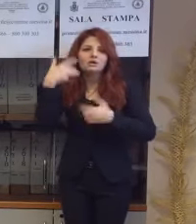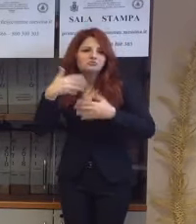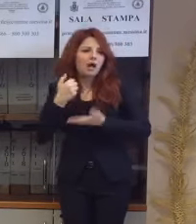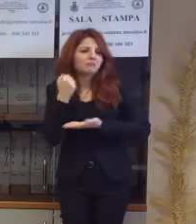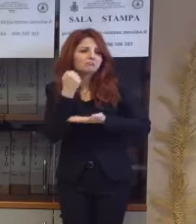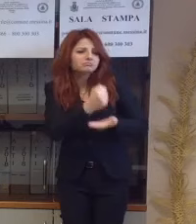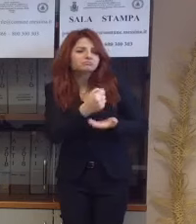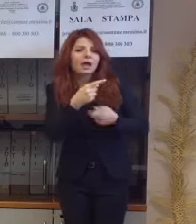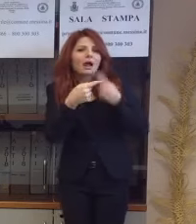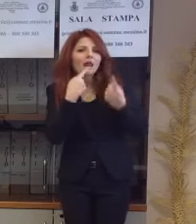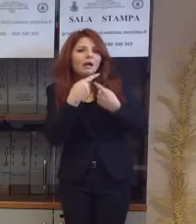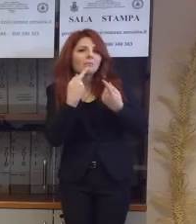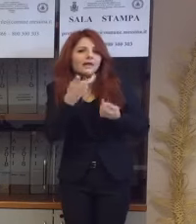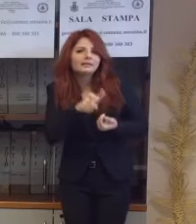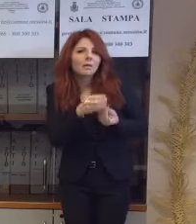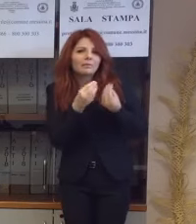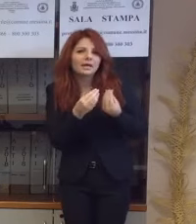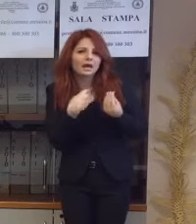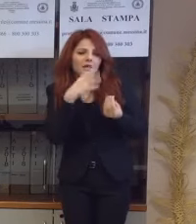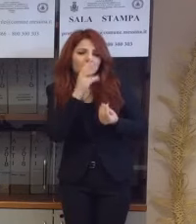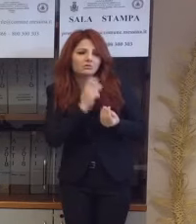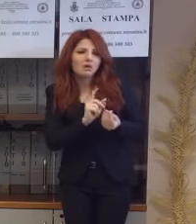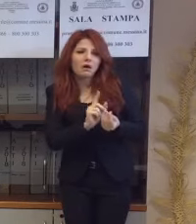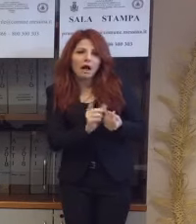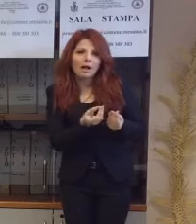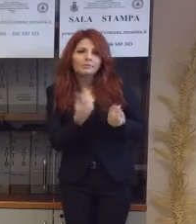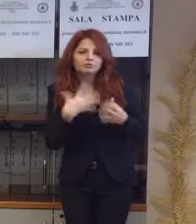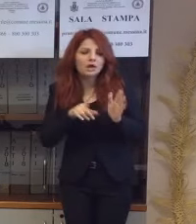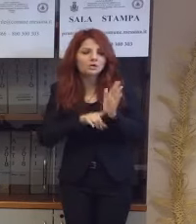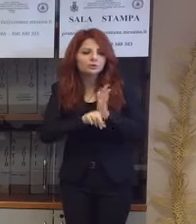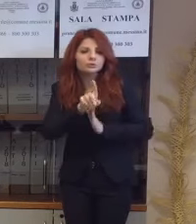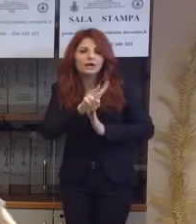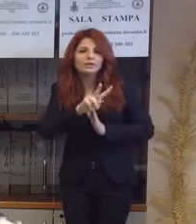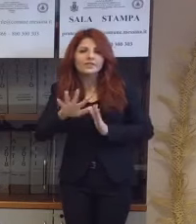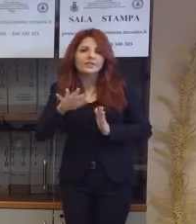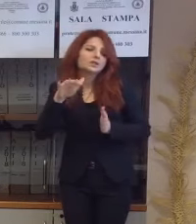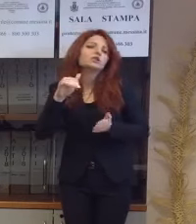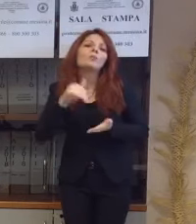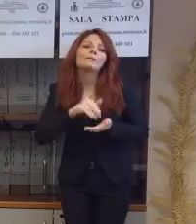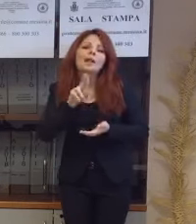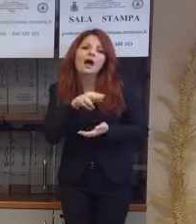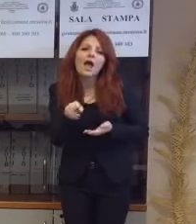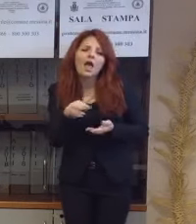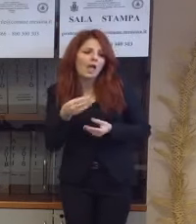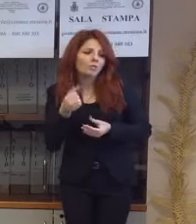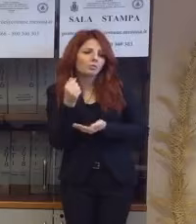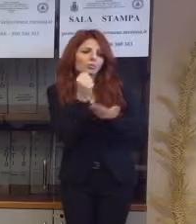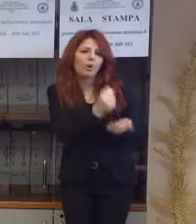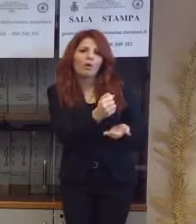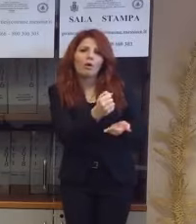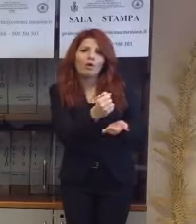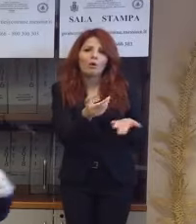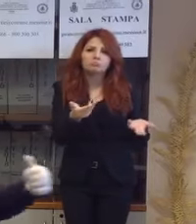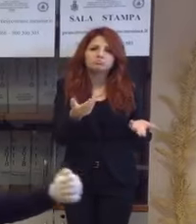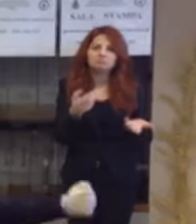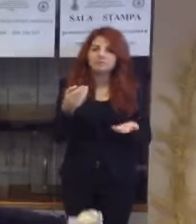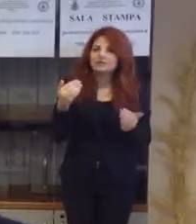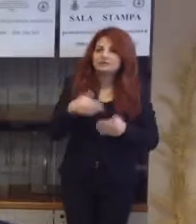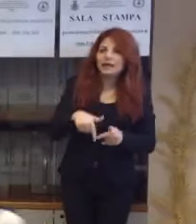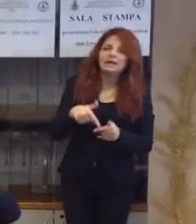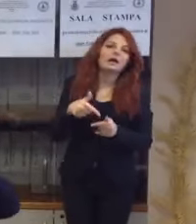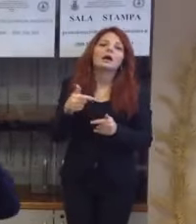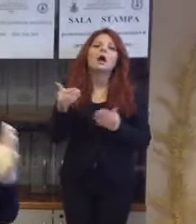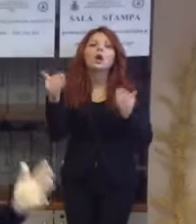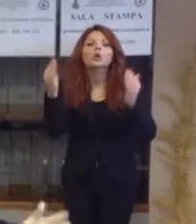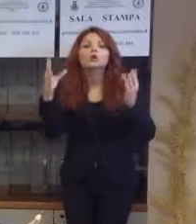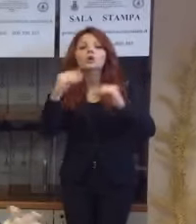mi risulta che ognuno di voi ha avuto 25 mila euro, li sta avendo stasera, stanotte, domani mattina, prima era prima di